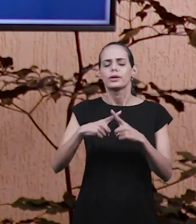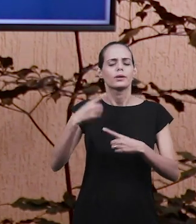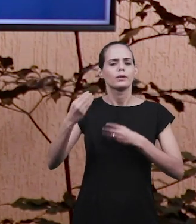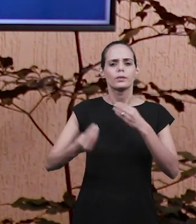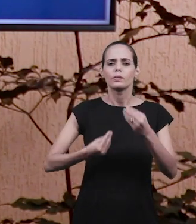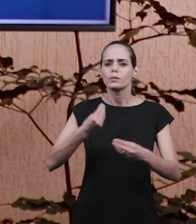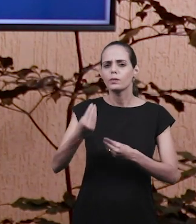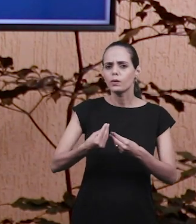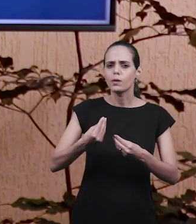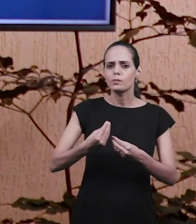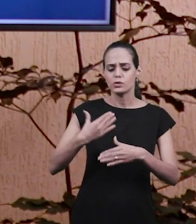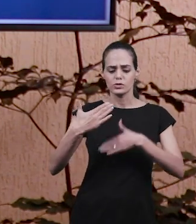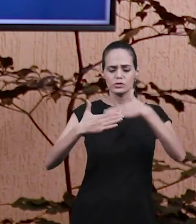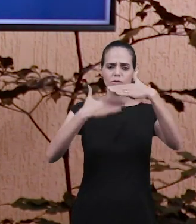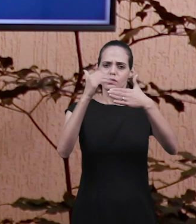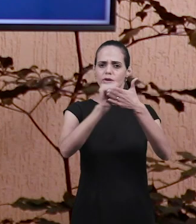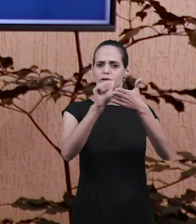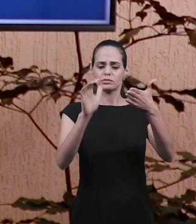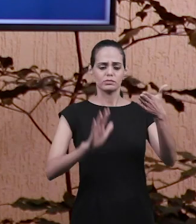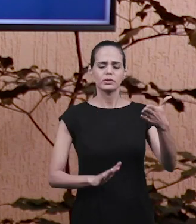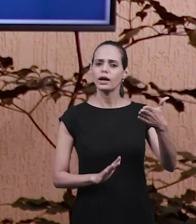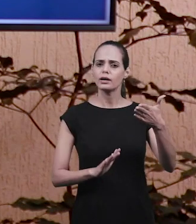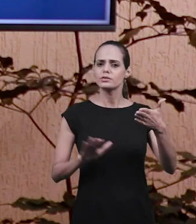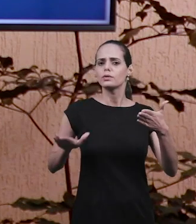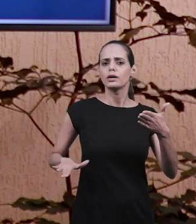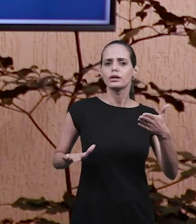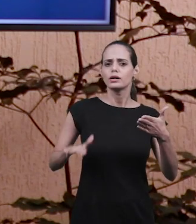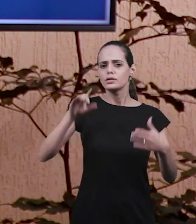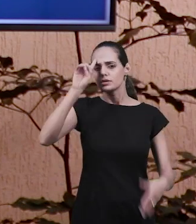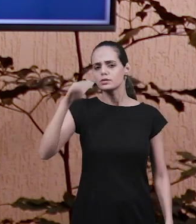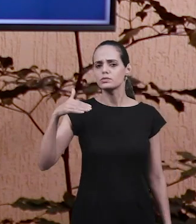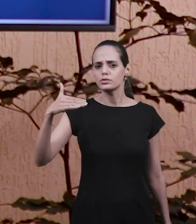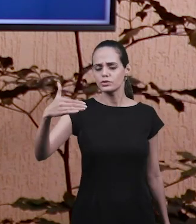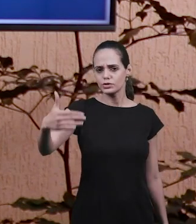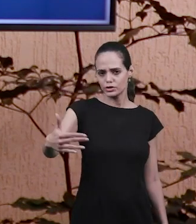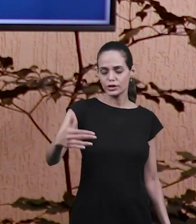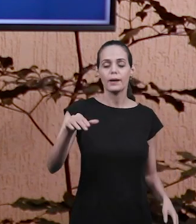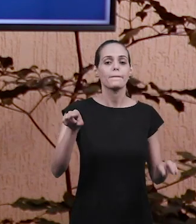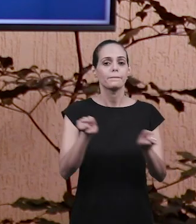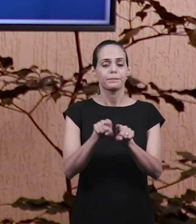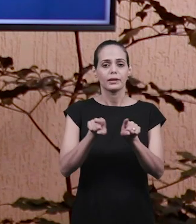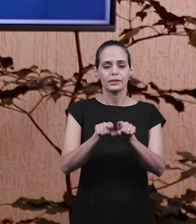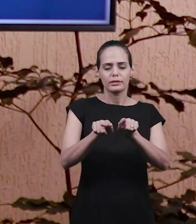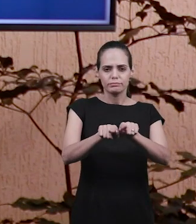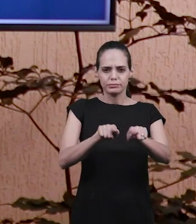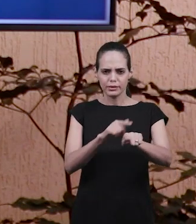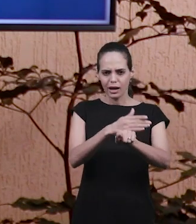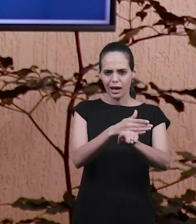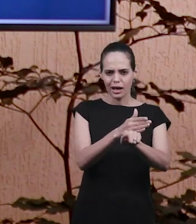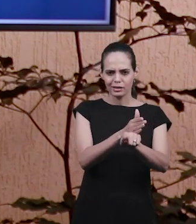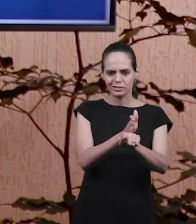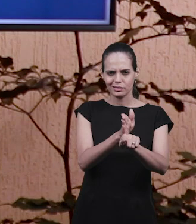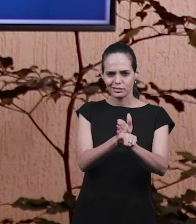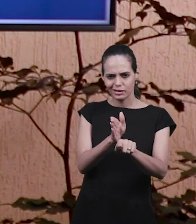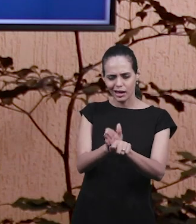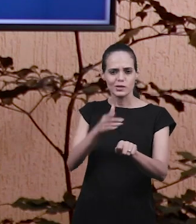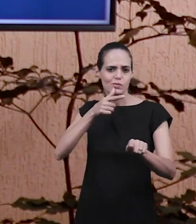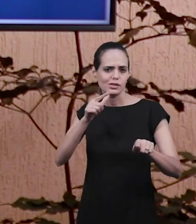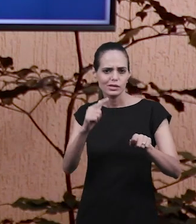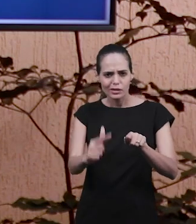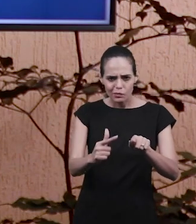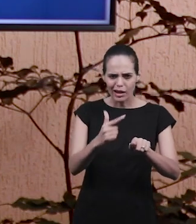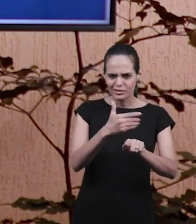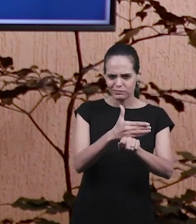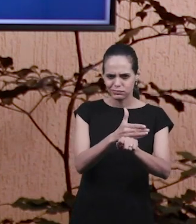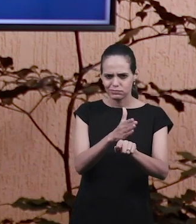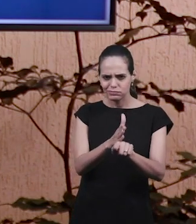cet enfant? Donc, nous avons le retard de langage et la défaillance du